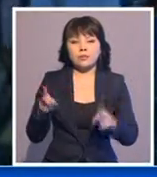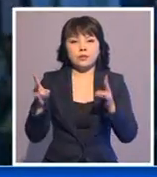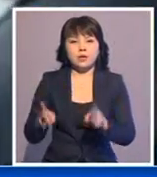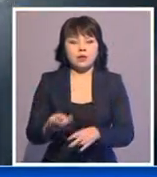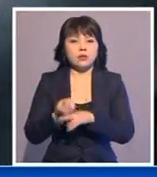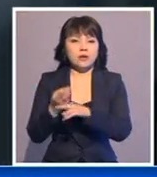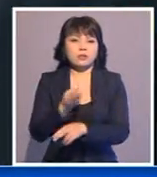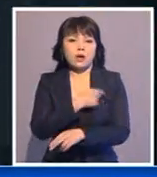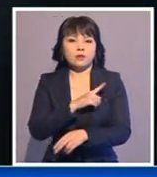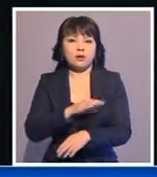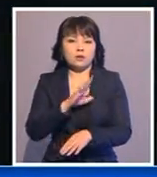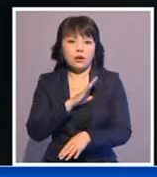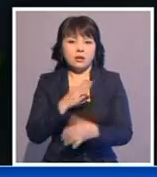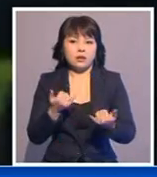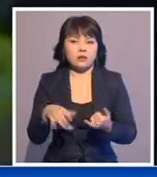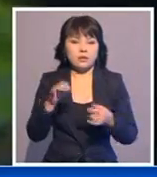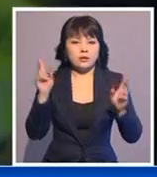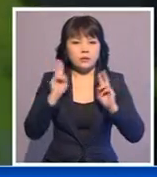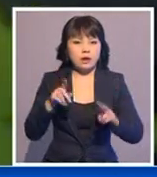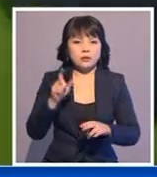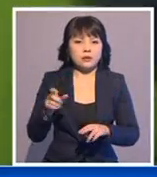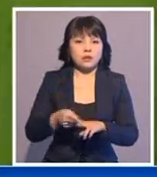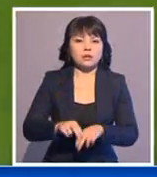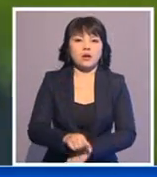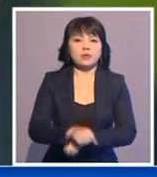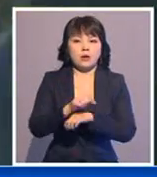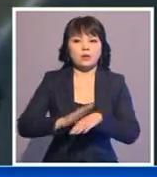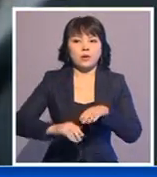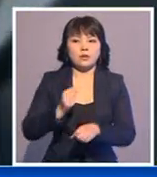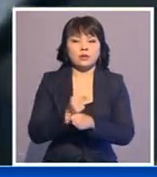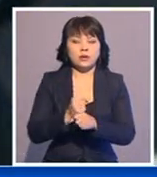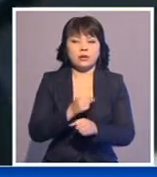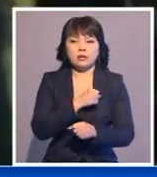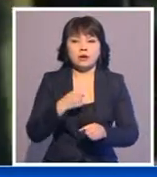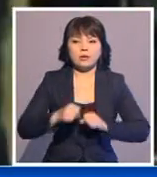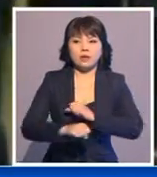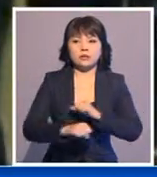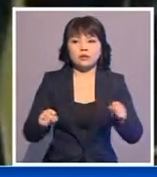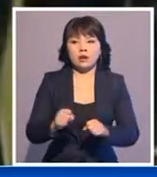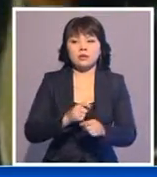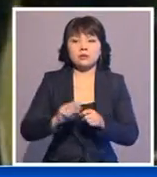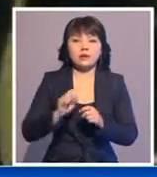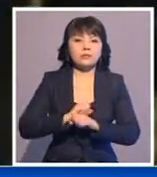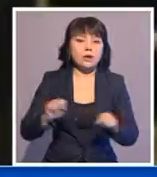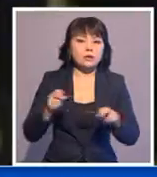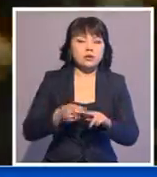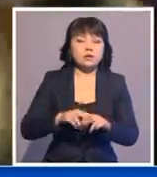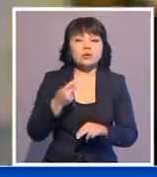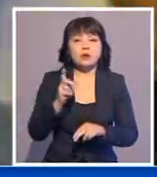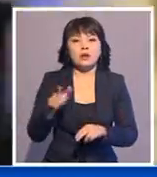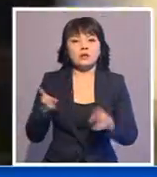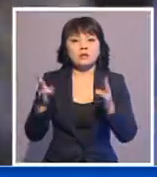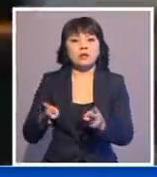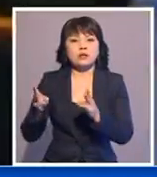түскен. Содан кейін белгісіз біреулер шерушілердің ортасына қолдан жасалған жарылғыш зат тастап, тағы бірнеше адамды жаралады. Екі